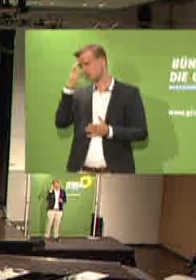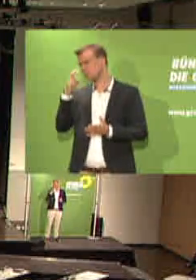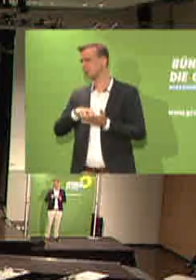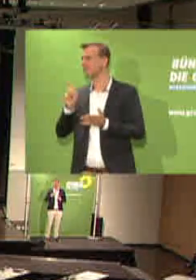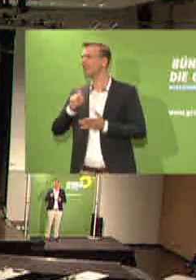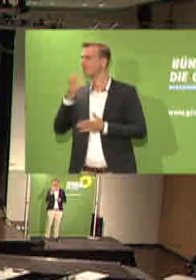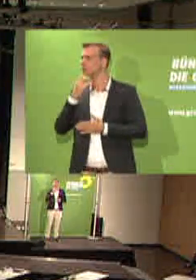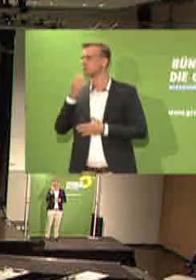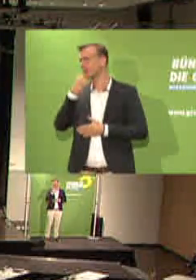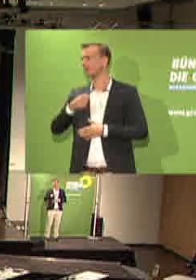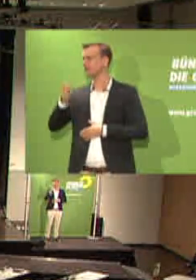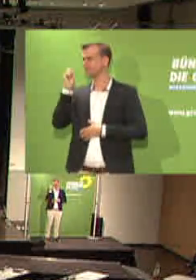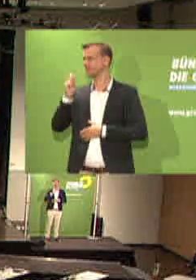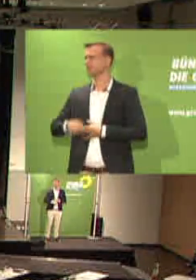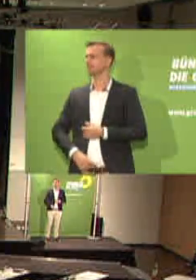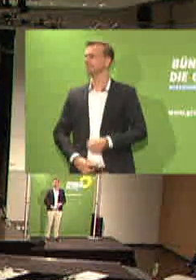ums Kartenzeichen.